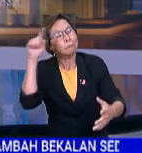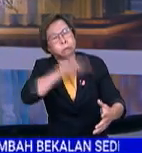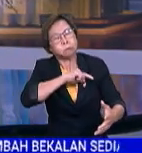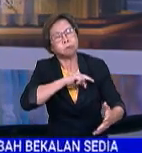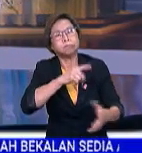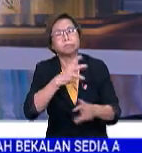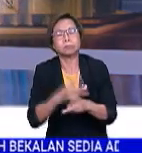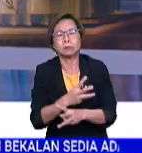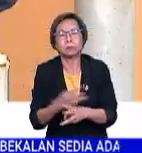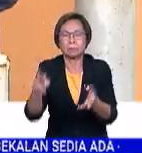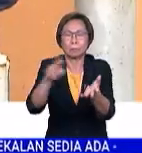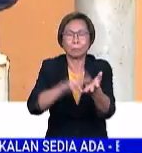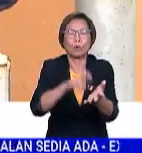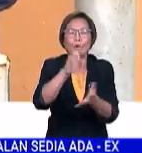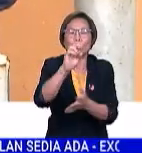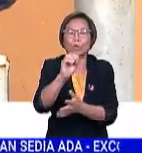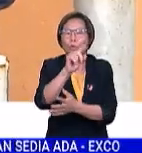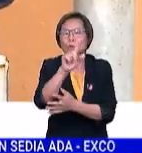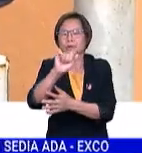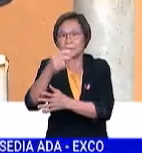Hamid.